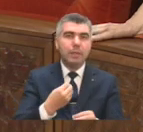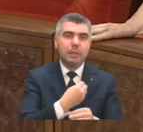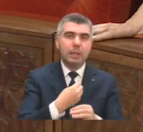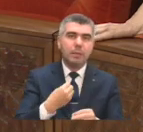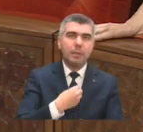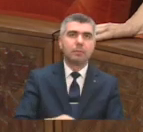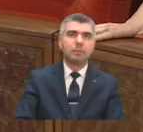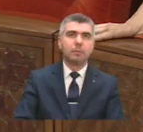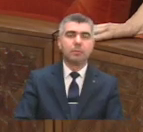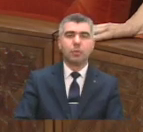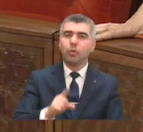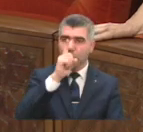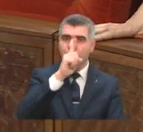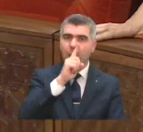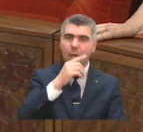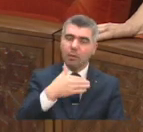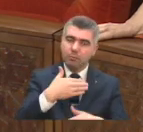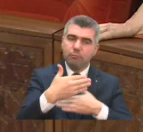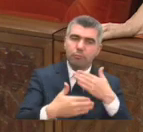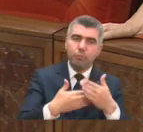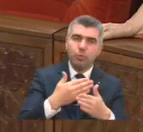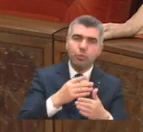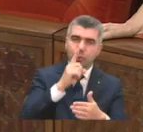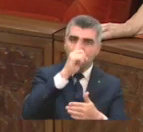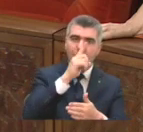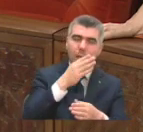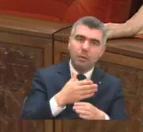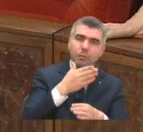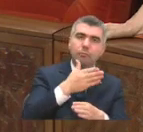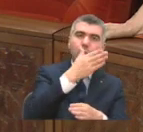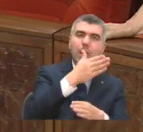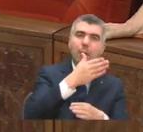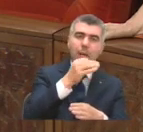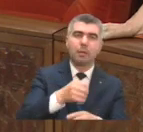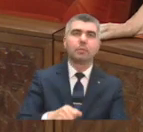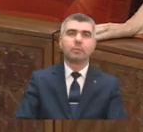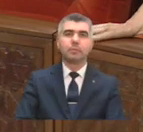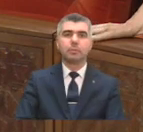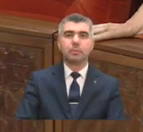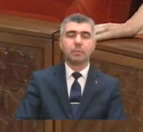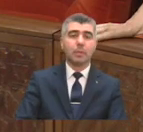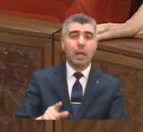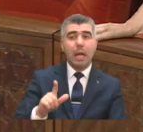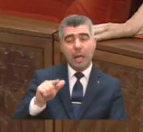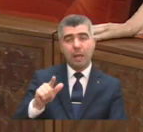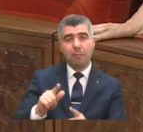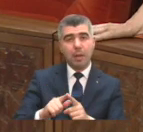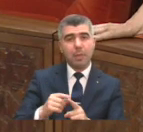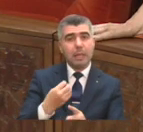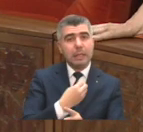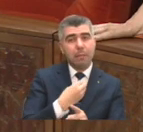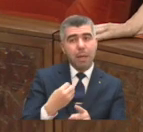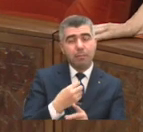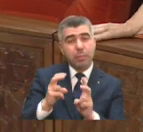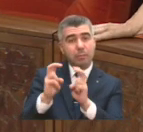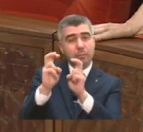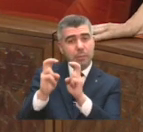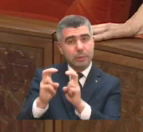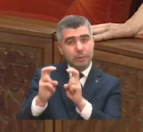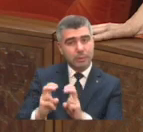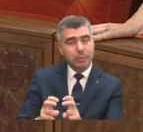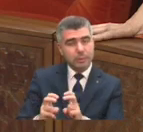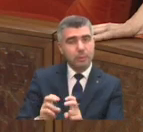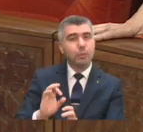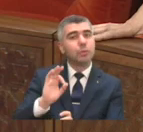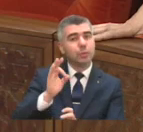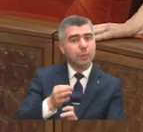ديالها الايجابي غادي ينعكس عليها ان شاء الله في الشهور المقبله ماشي اليوم. الخصاص كنعرفوه ديال الموارد البشريه اللي هو خصاص